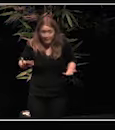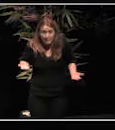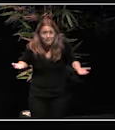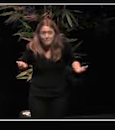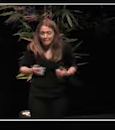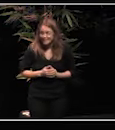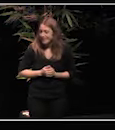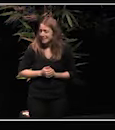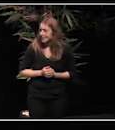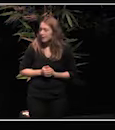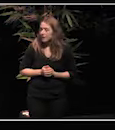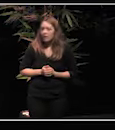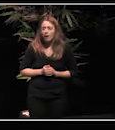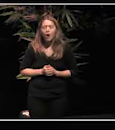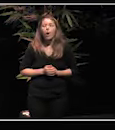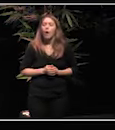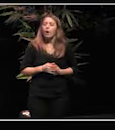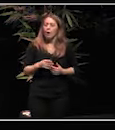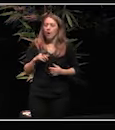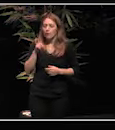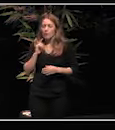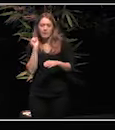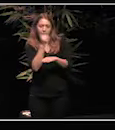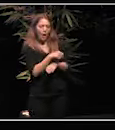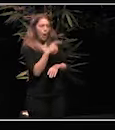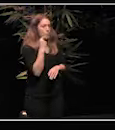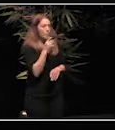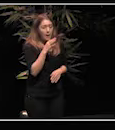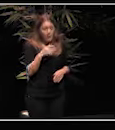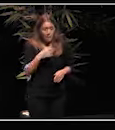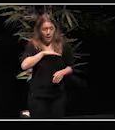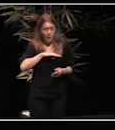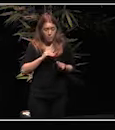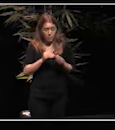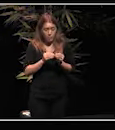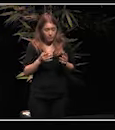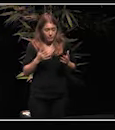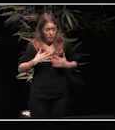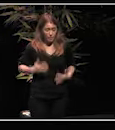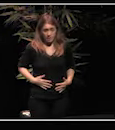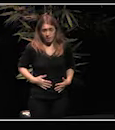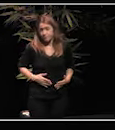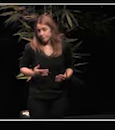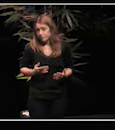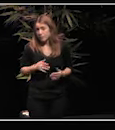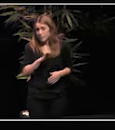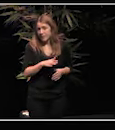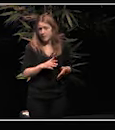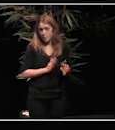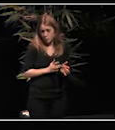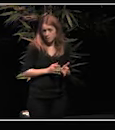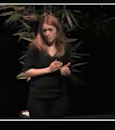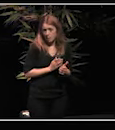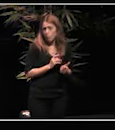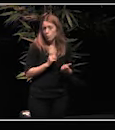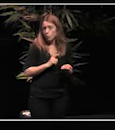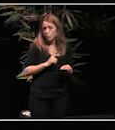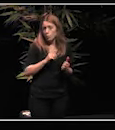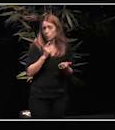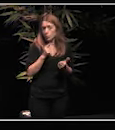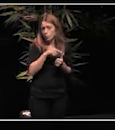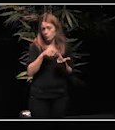Alors pourquoi elles battront jamais les hommes? Eh ben pour des raisons physiologiques. Et dans le cas de la course à pied, il y en a deux principales. La première, c'est qu'elles sont